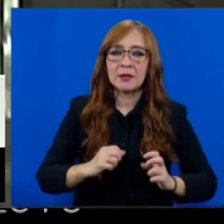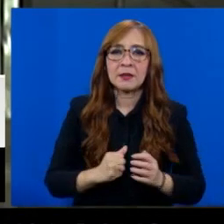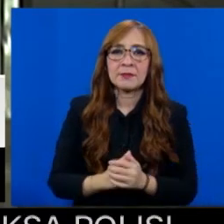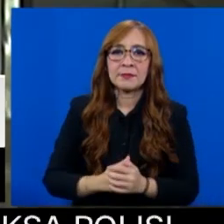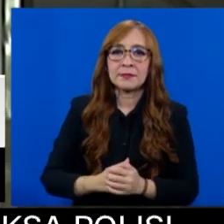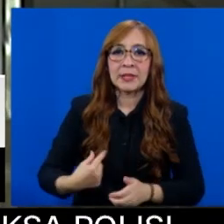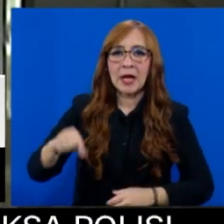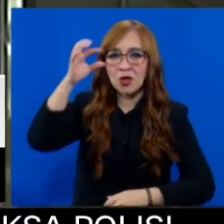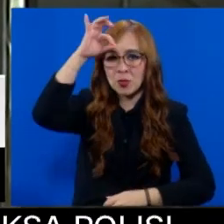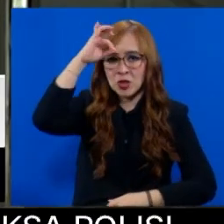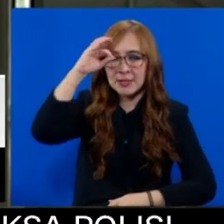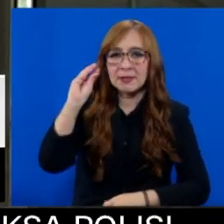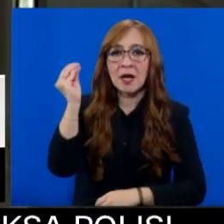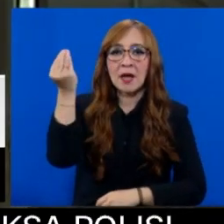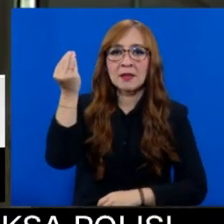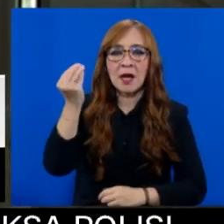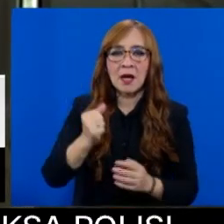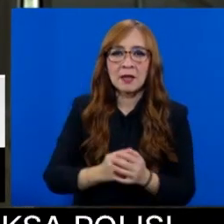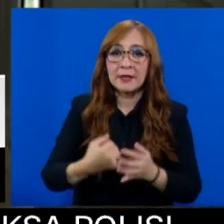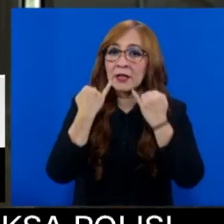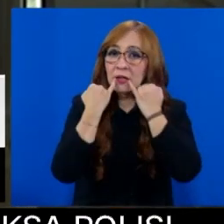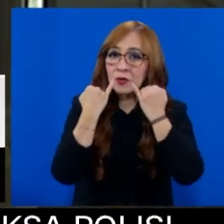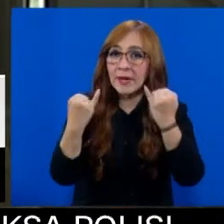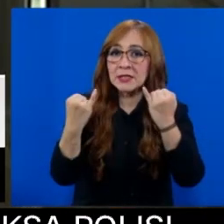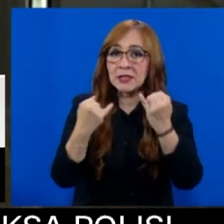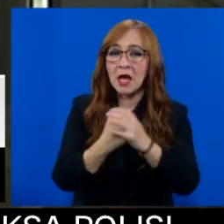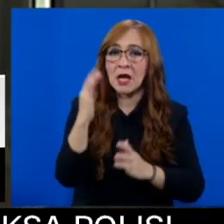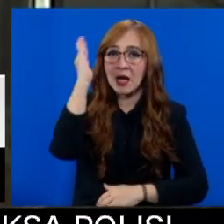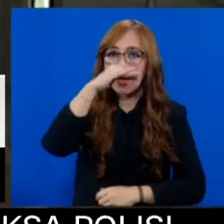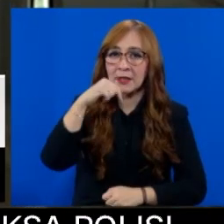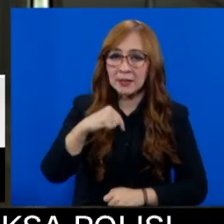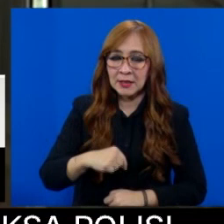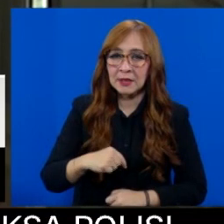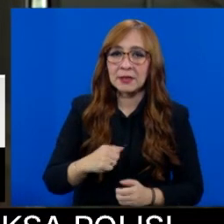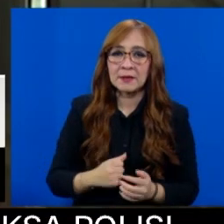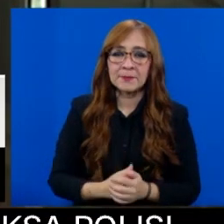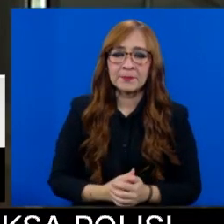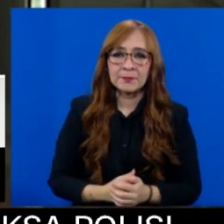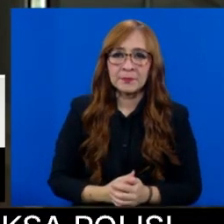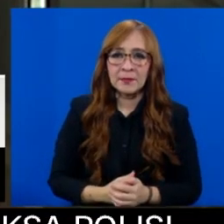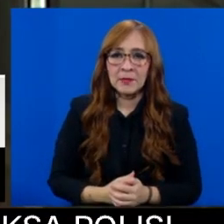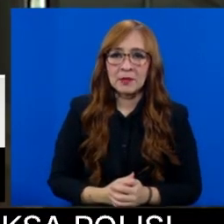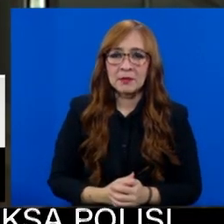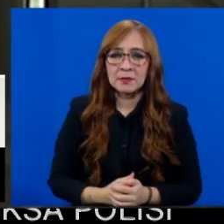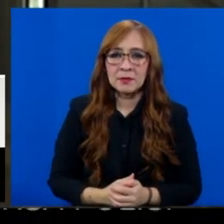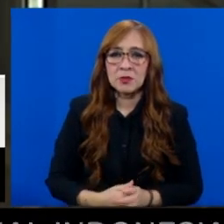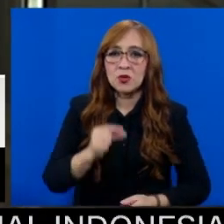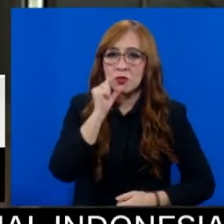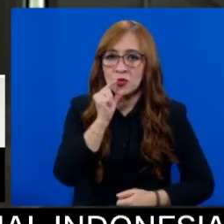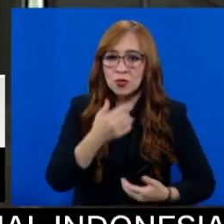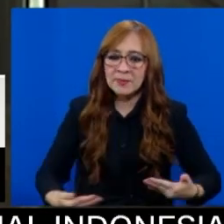Polri. Dan informasinya yang kami dapatkan bahwa hari ini pemeriksaan dilakukan terhadap Putri ini untuk